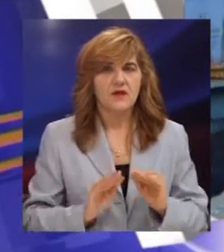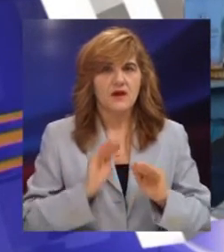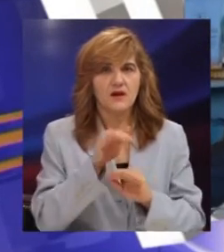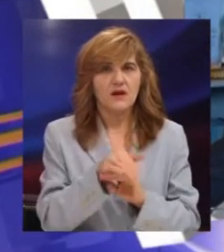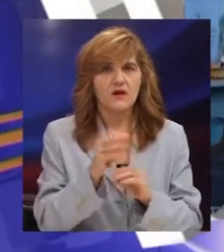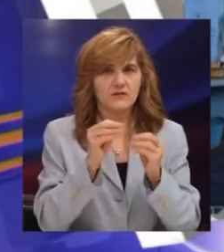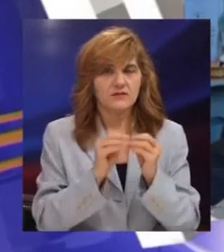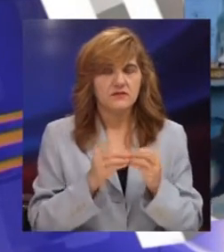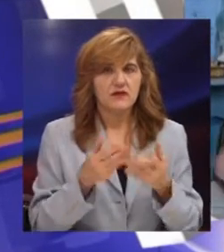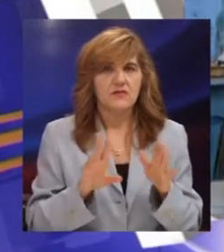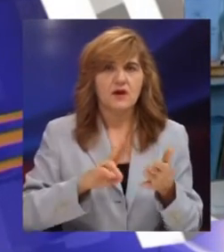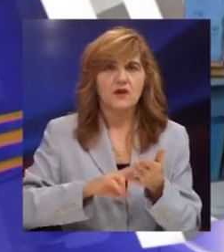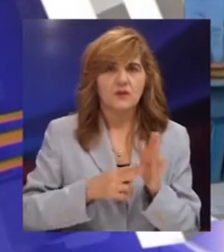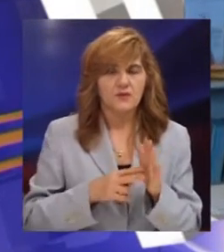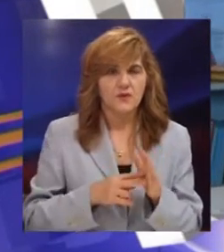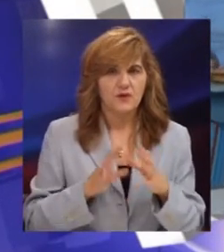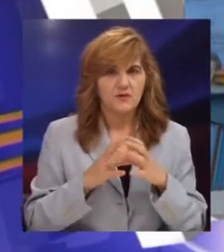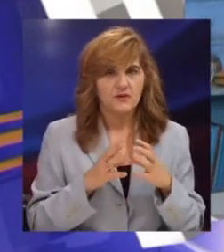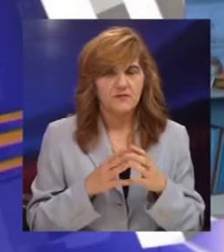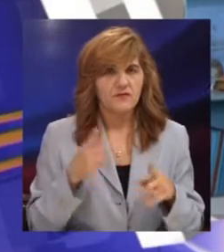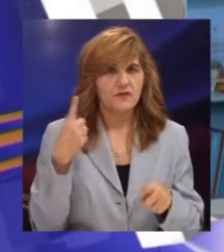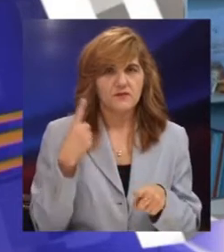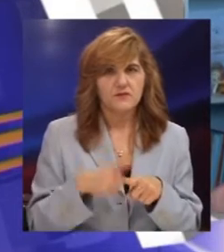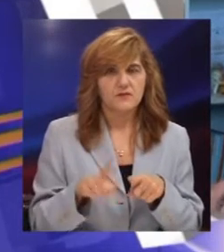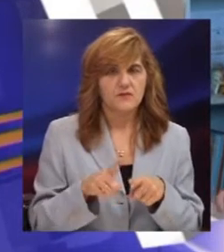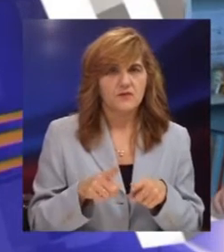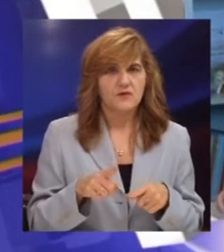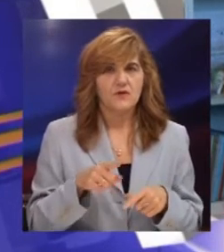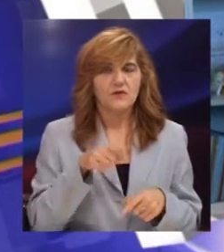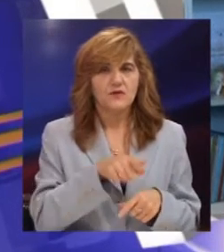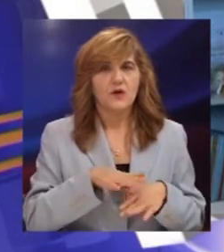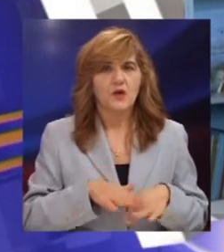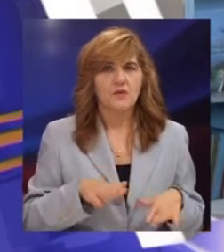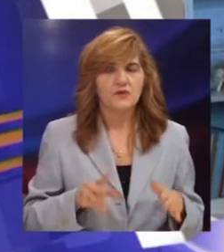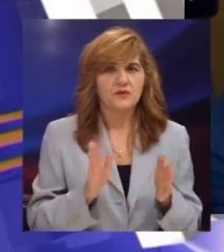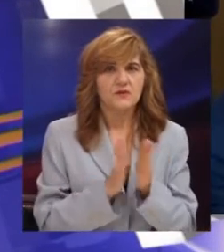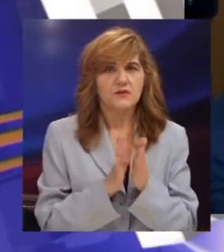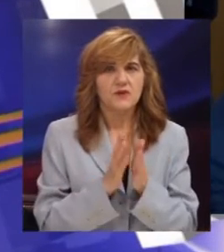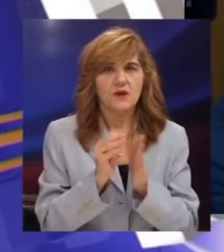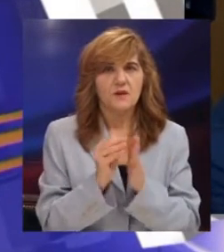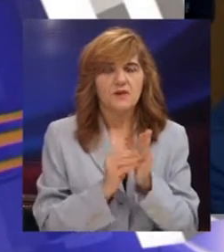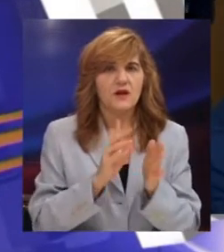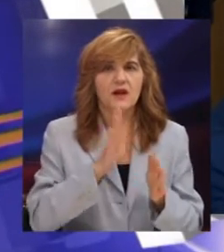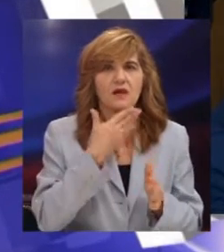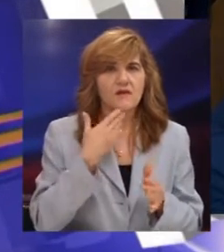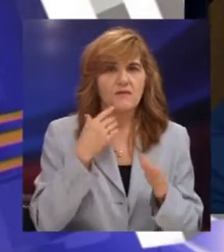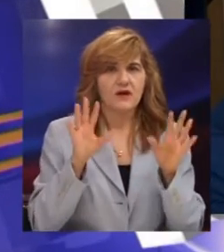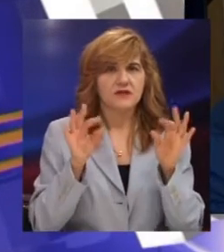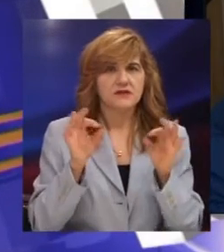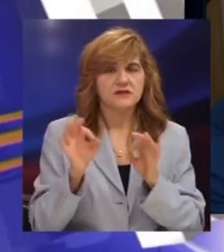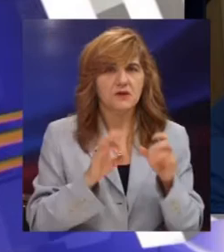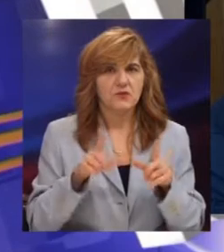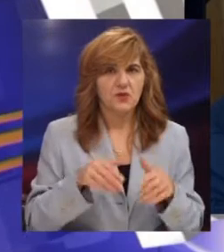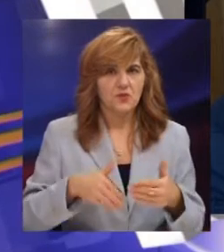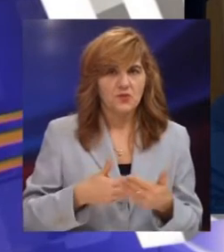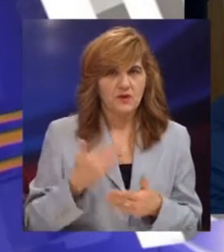je nakon sastanka da je ogroman problem Bunjevačke nacionalne zajednice činjenica da Bunjevaca prema posljednjem popisu nema